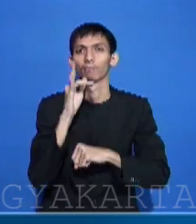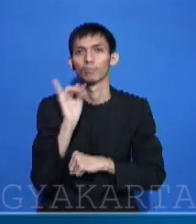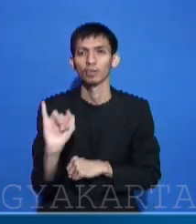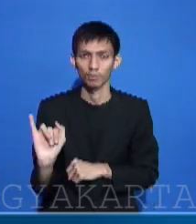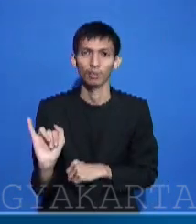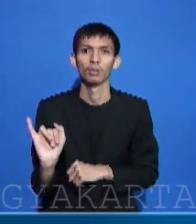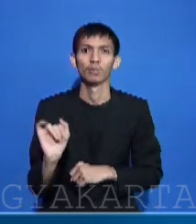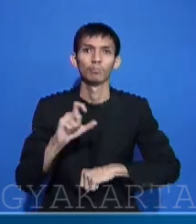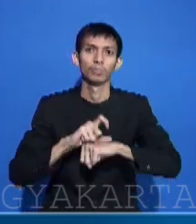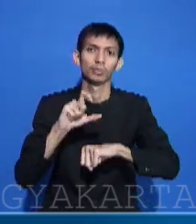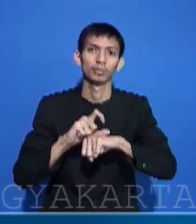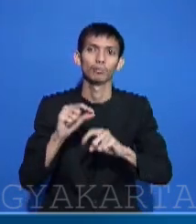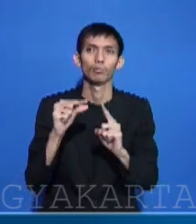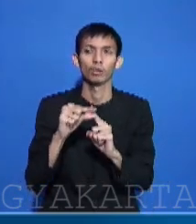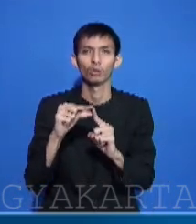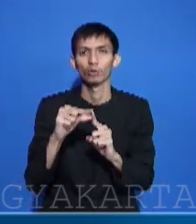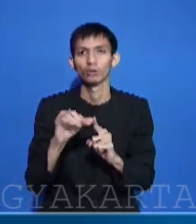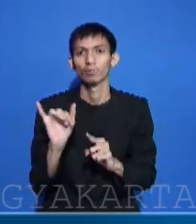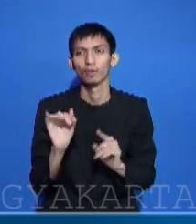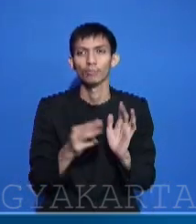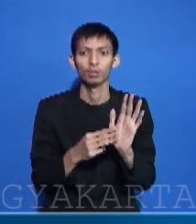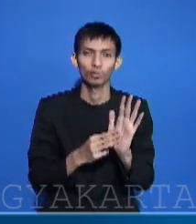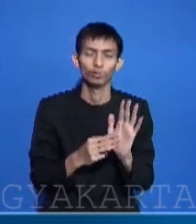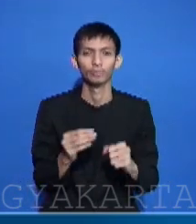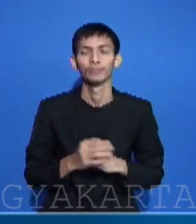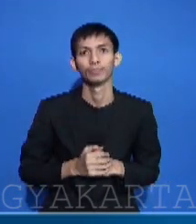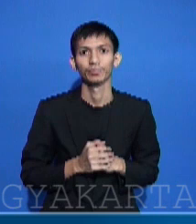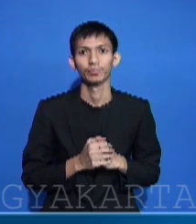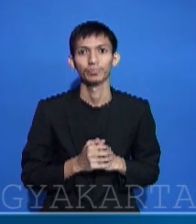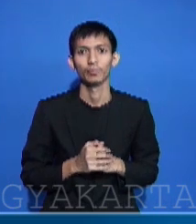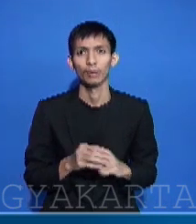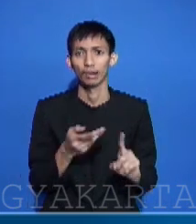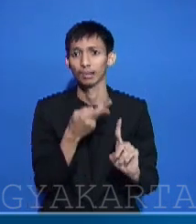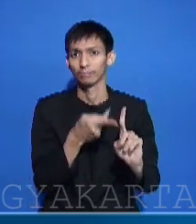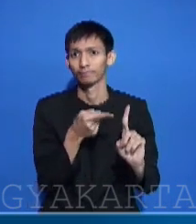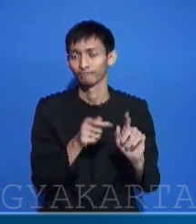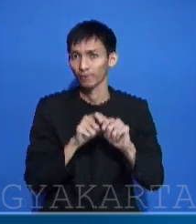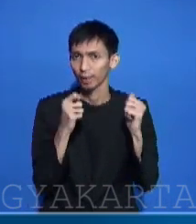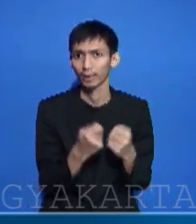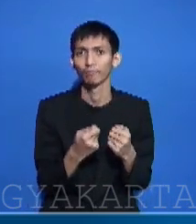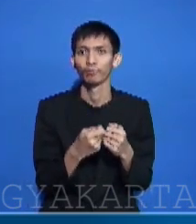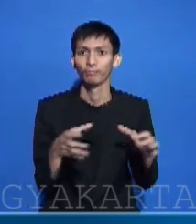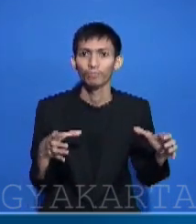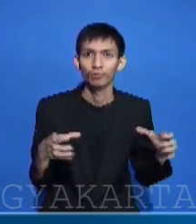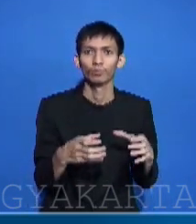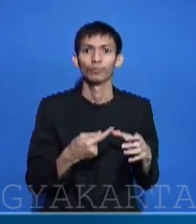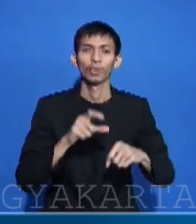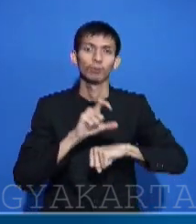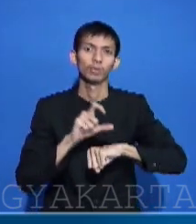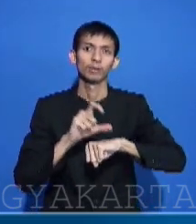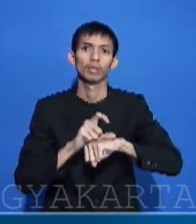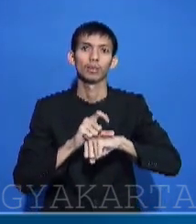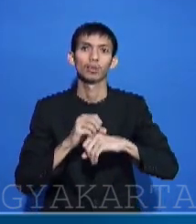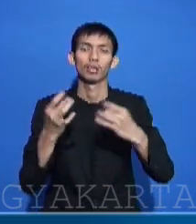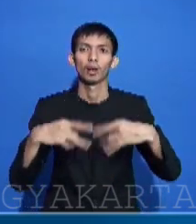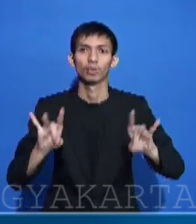patok nagoro di Ploso kuning dan melangi menurut salah seorang Tim dari golongan ke masjid Kawedanan pangulon Keraton